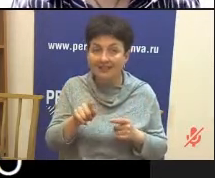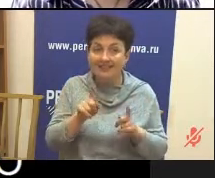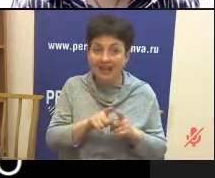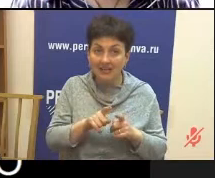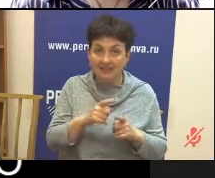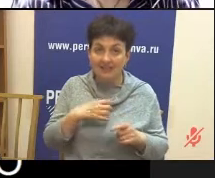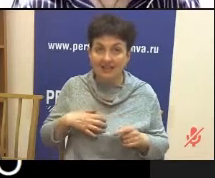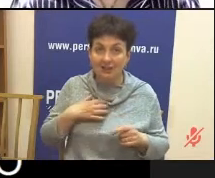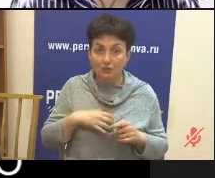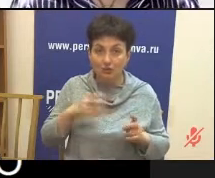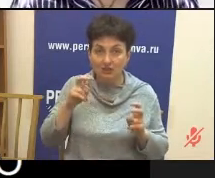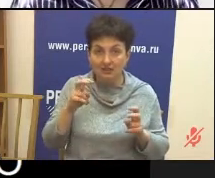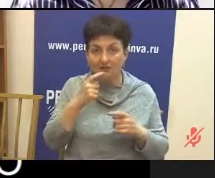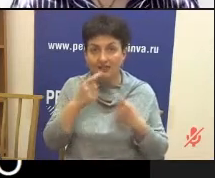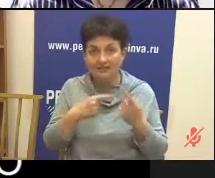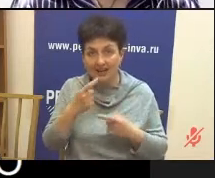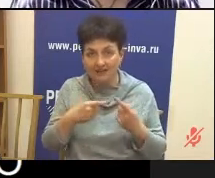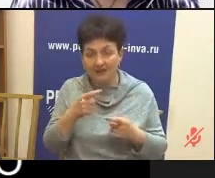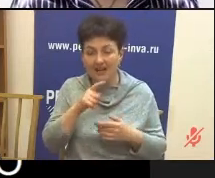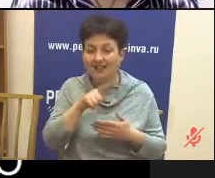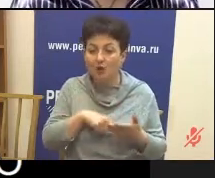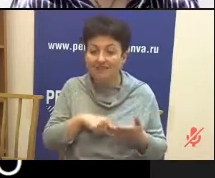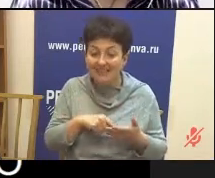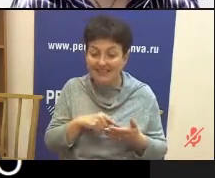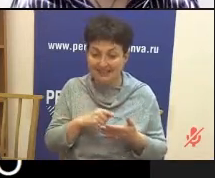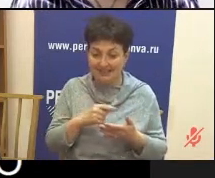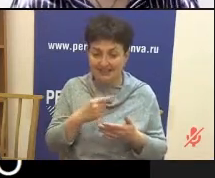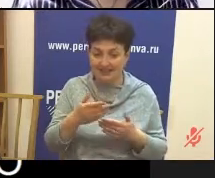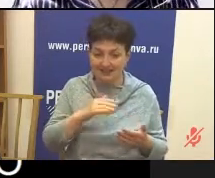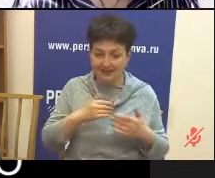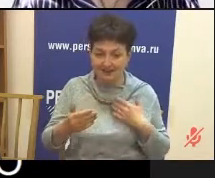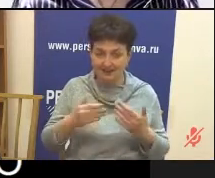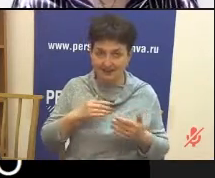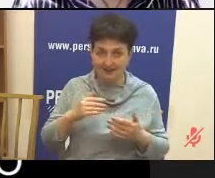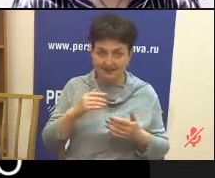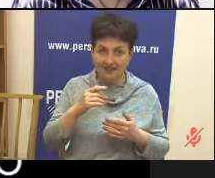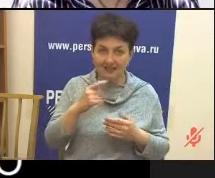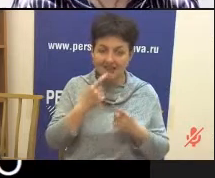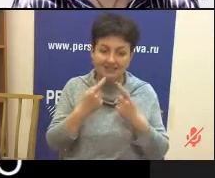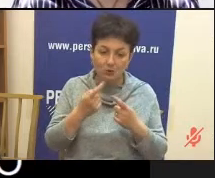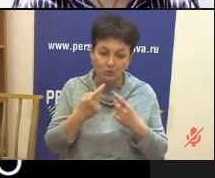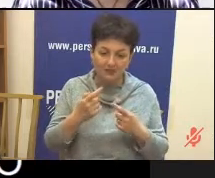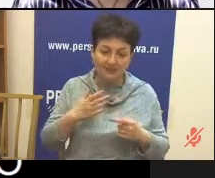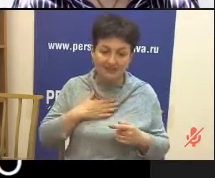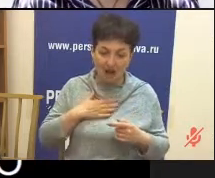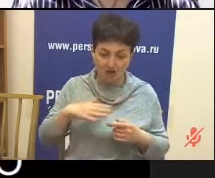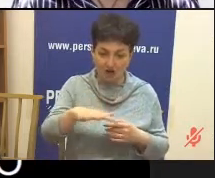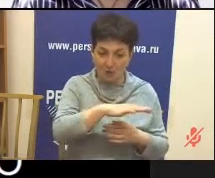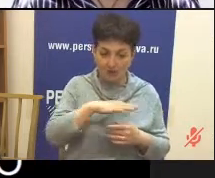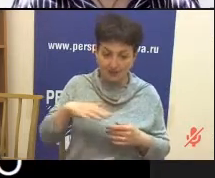и неведомыми. Вот такие насущные темы, разговоры, доверительные на самом деле